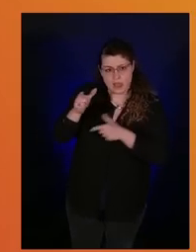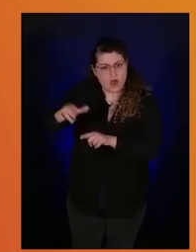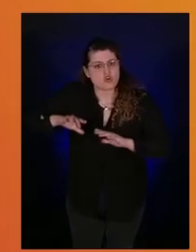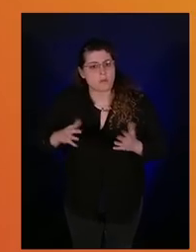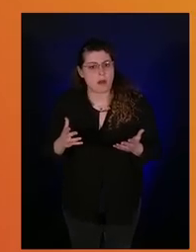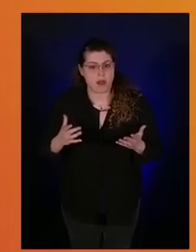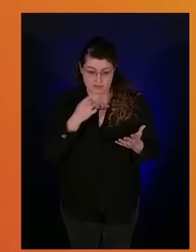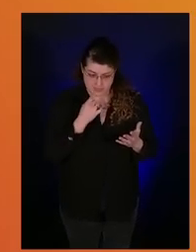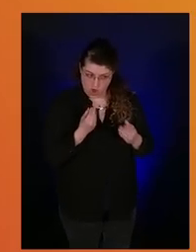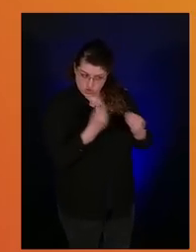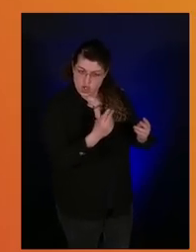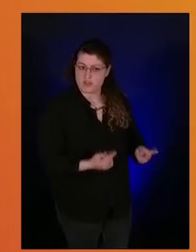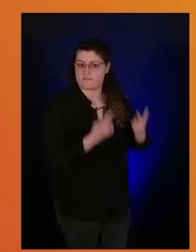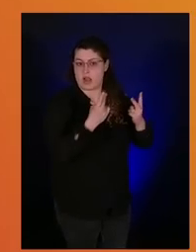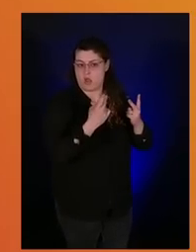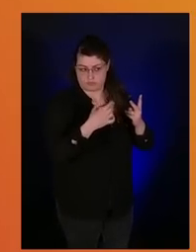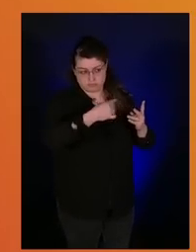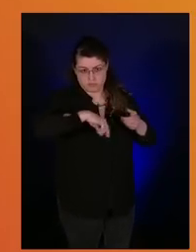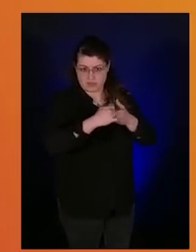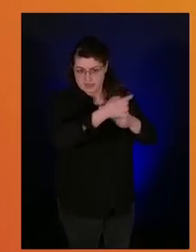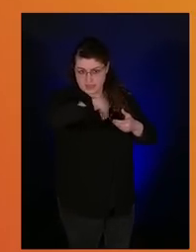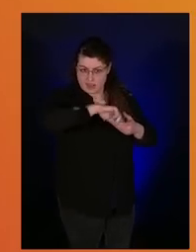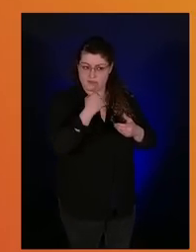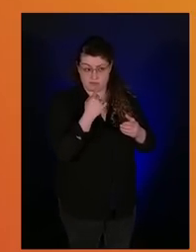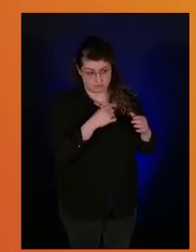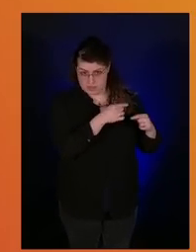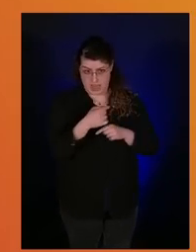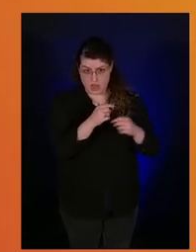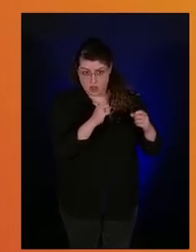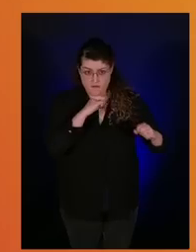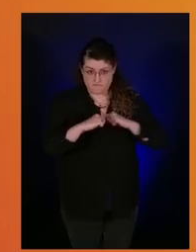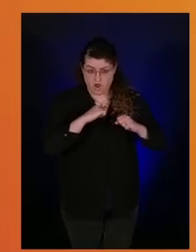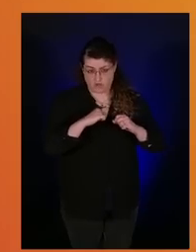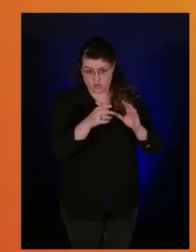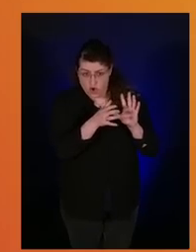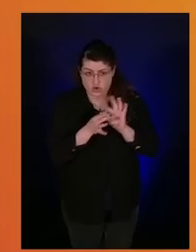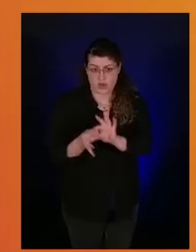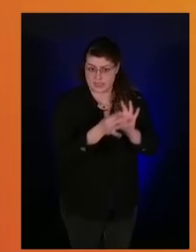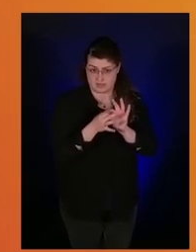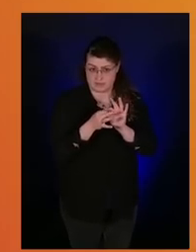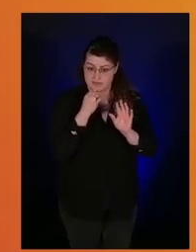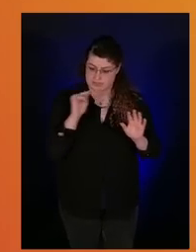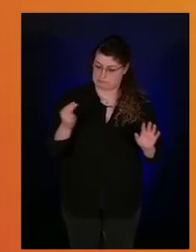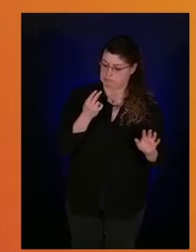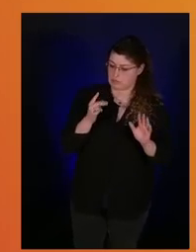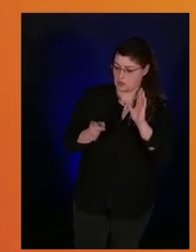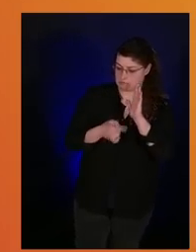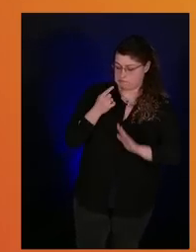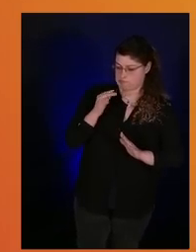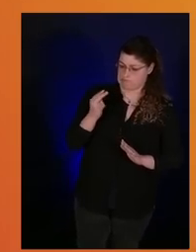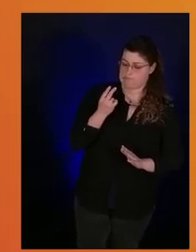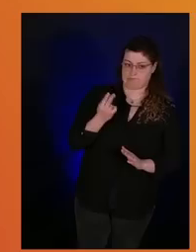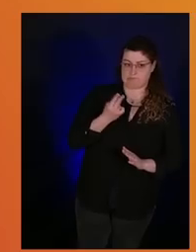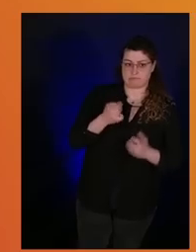aux syndicats comme force sociale collective. Alors bien sûr, cela suppose de se remettre en question du syndicat à